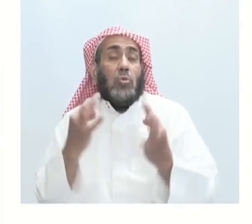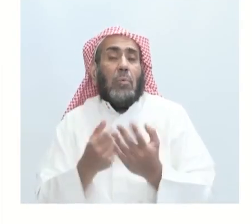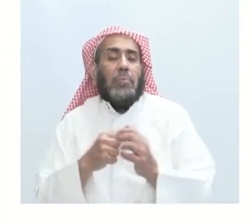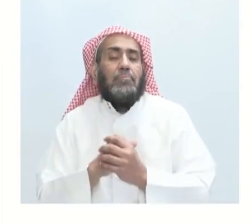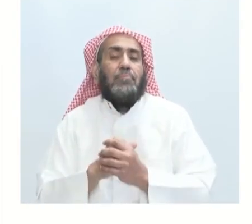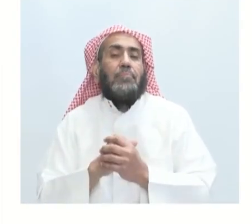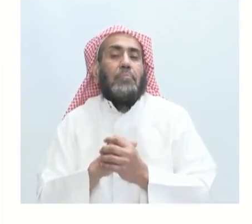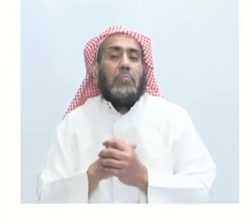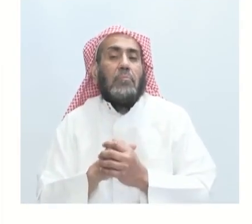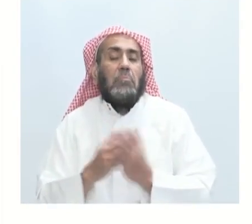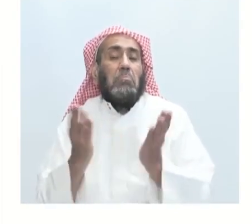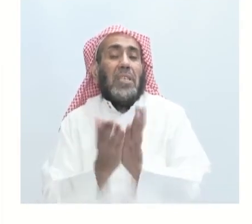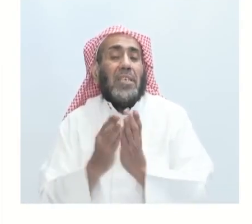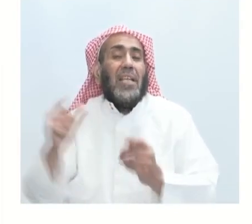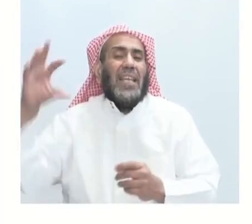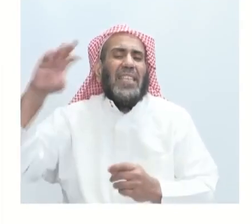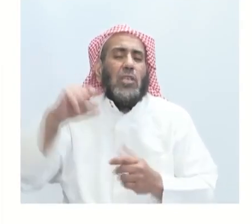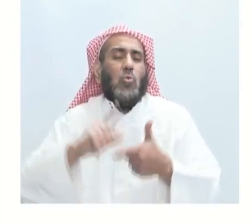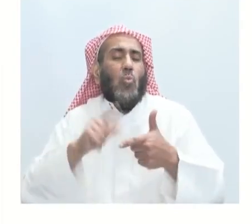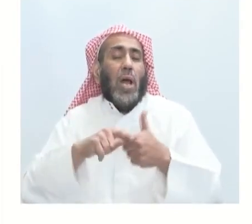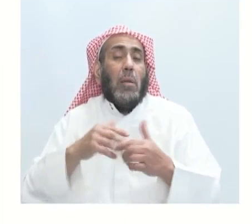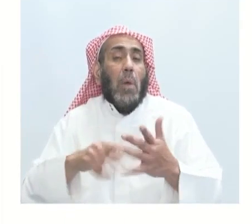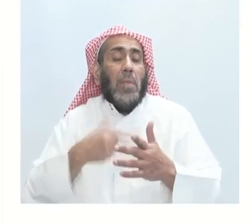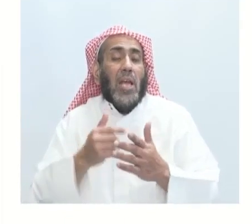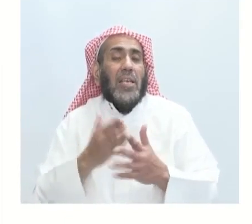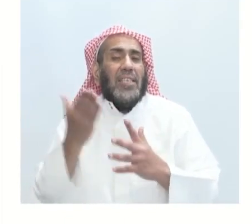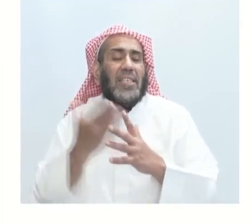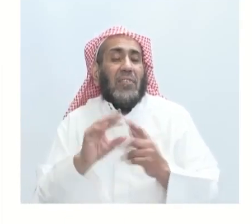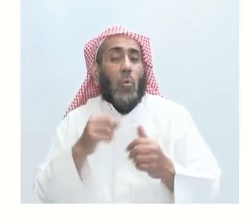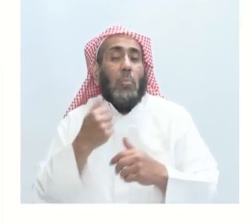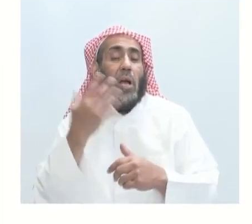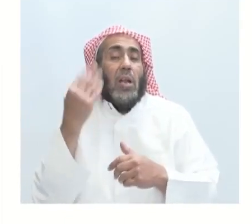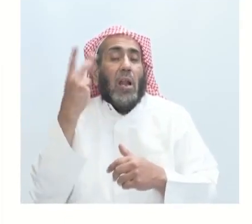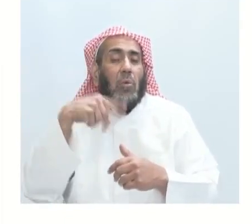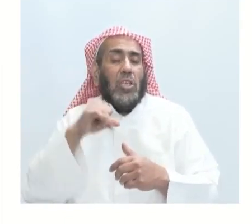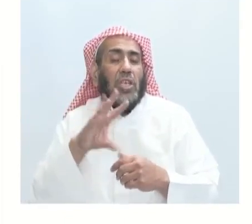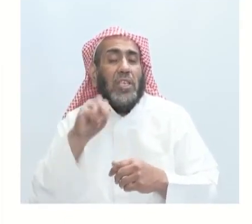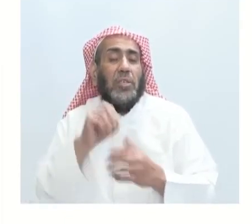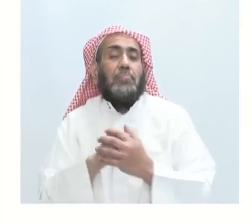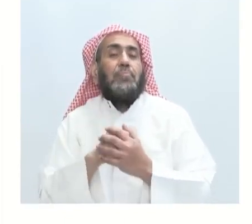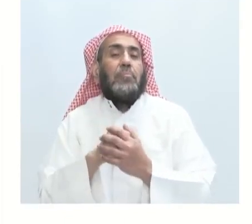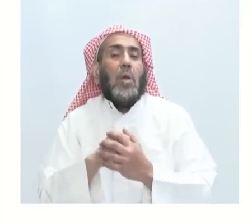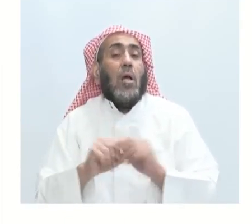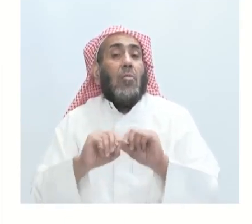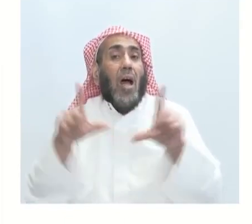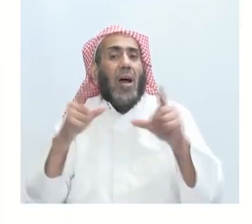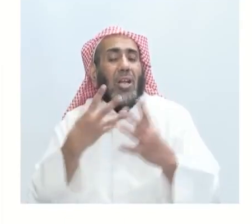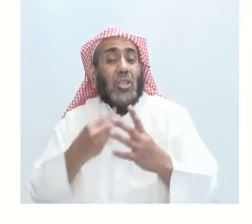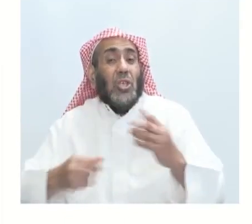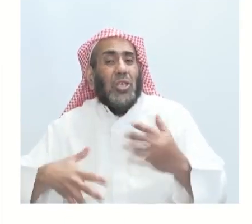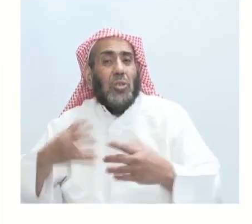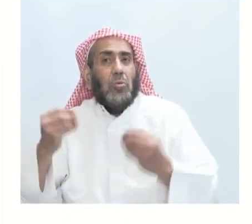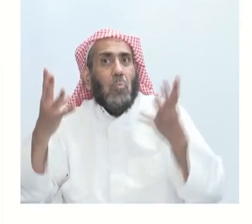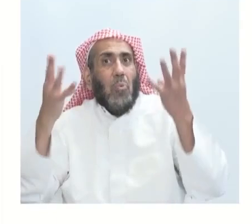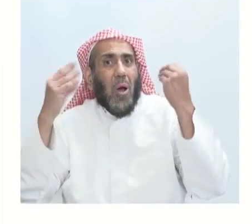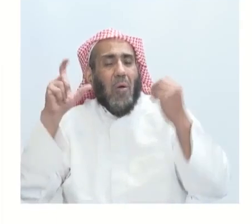بالمجتمع مدرسه الديوان المدرسه الثانيه مع بدايه النصف الاول من القرن الرابع عشر الهجري ظهر جيل جديد